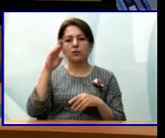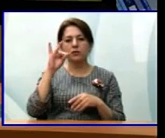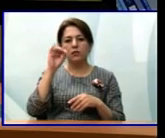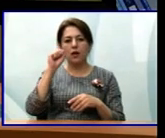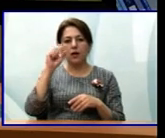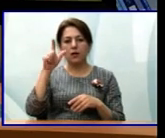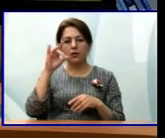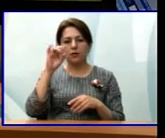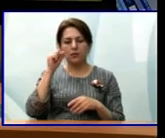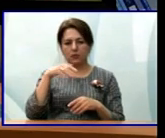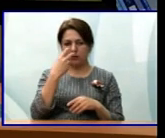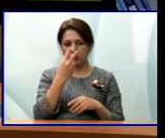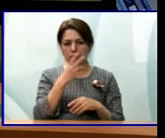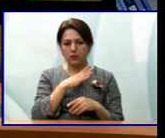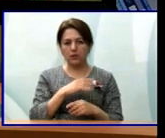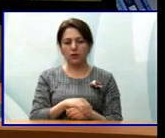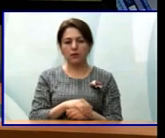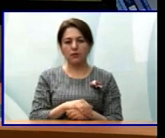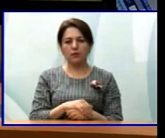ko'rsatib o'tilgan.